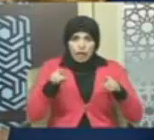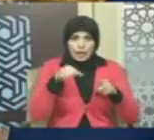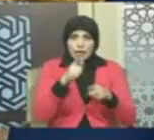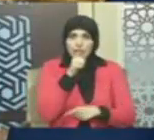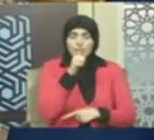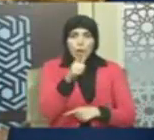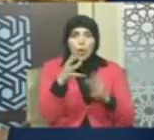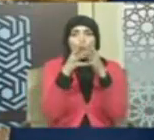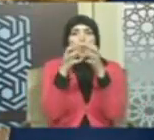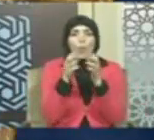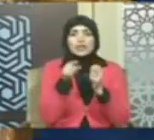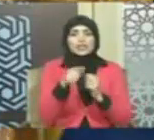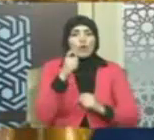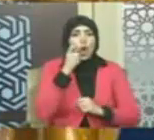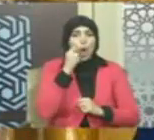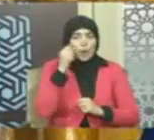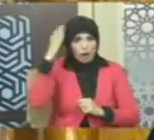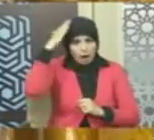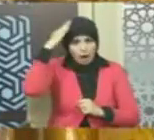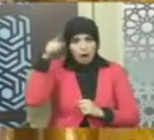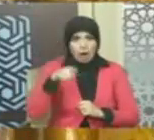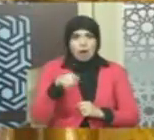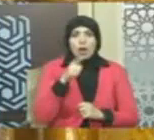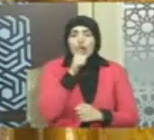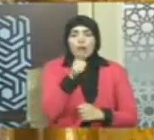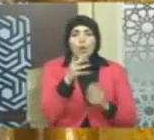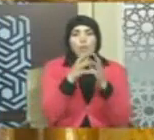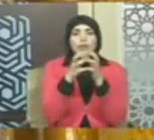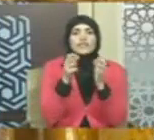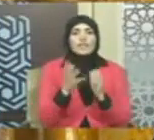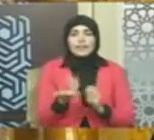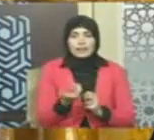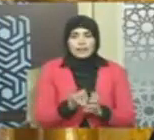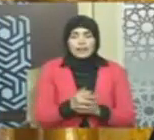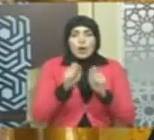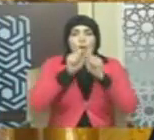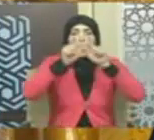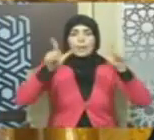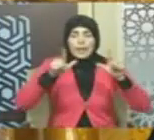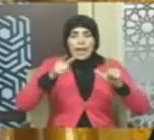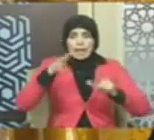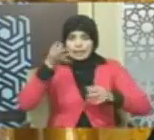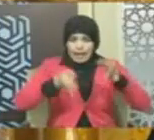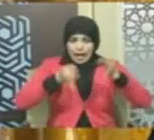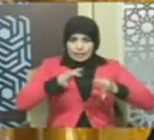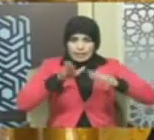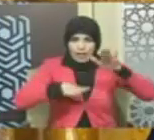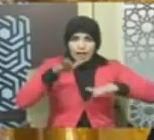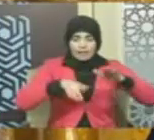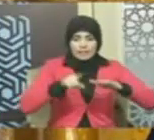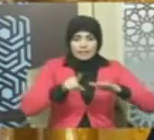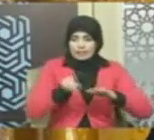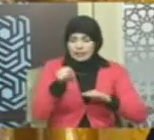بن الخطاب رضي الله عنه وبيان عدله دون تفرقة بين